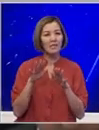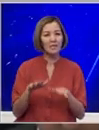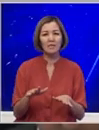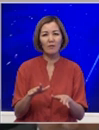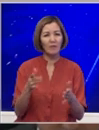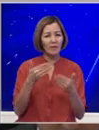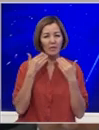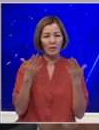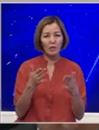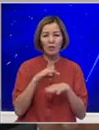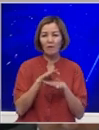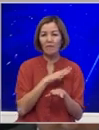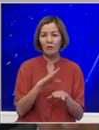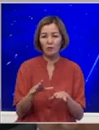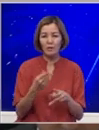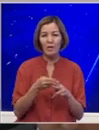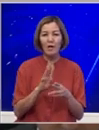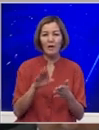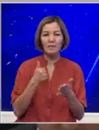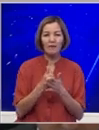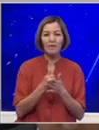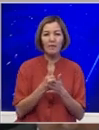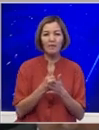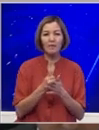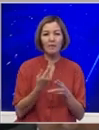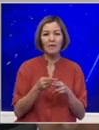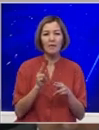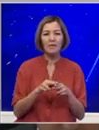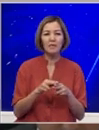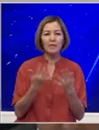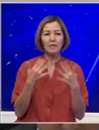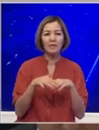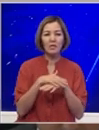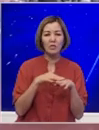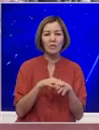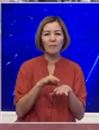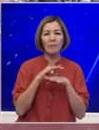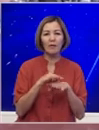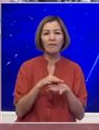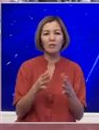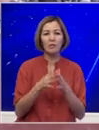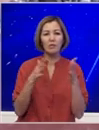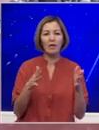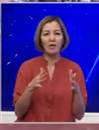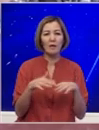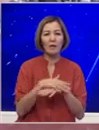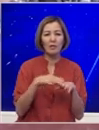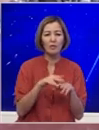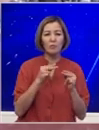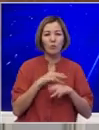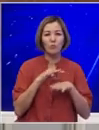она практически не ведется, а поэтому основная часть приходится именно на сельских жителей. Надо проводить широкомасштабную повсеместную